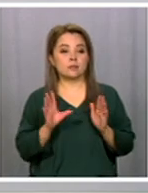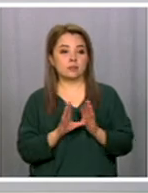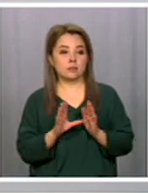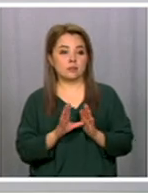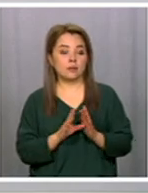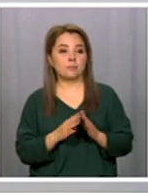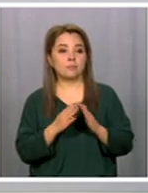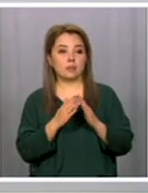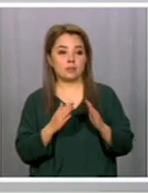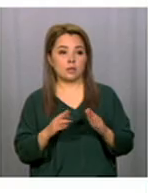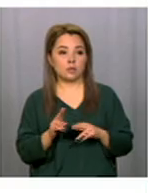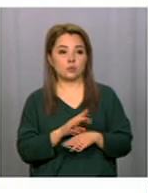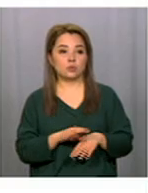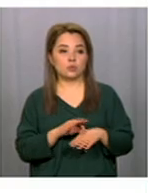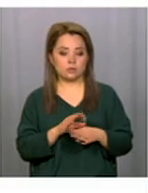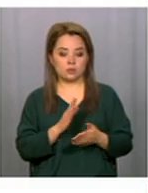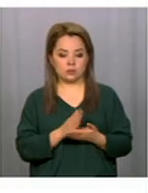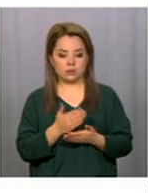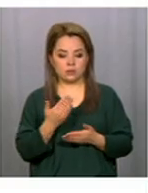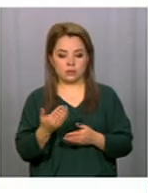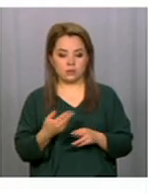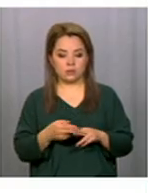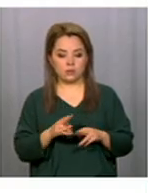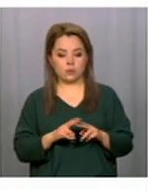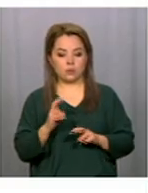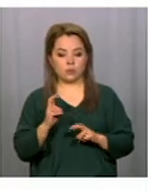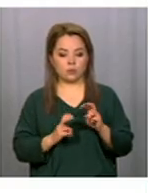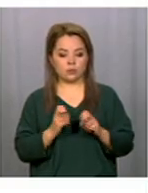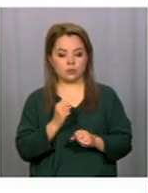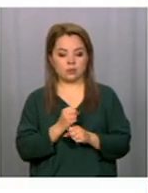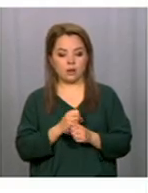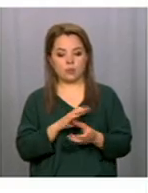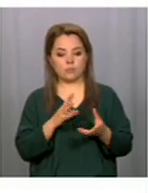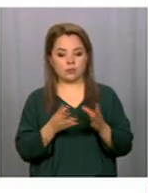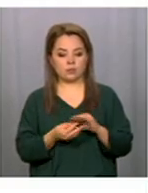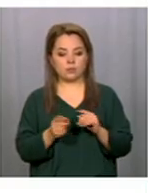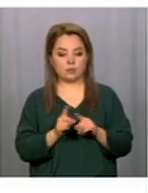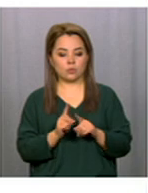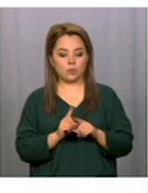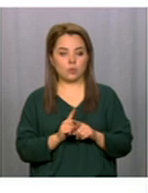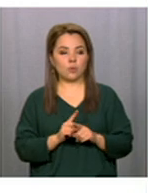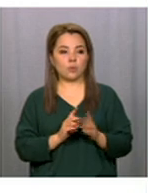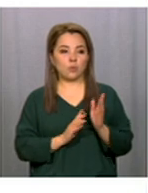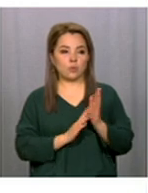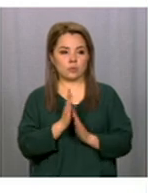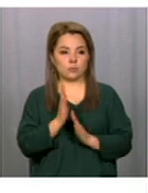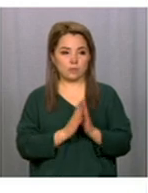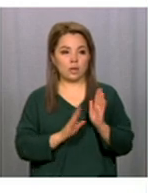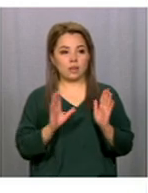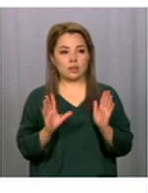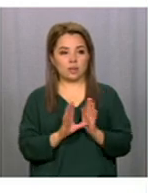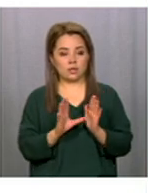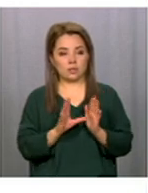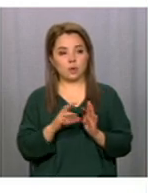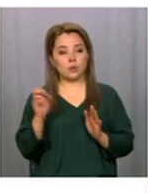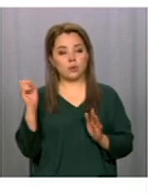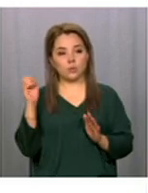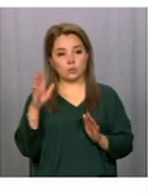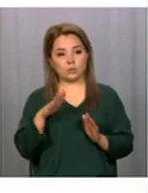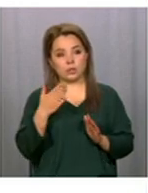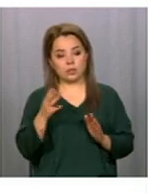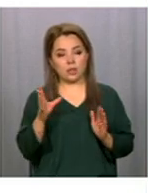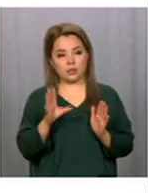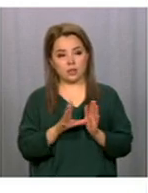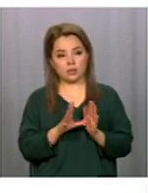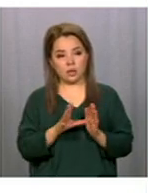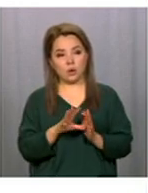пирамида түзіледі. Ал өндірушілер барлық өсімдіктер энергияны күн